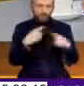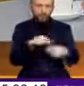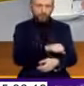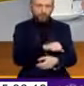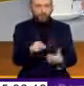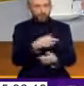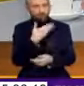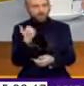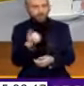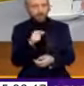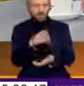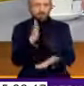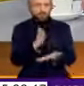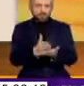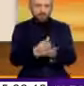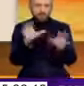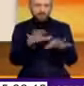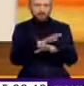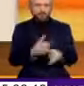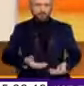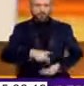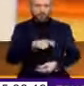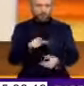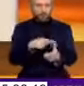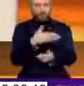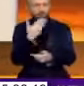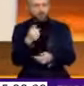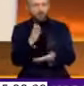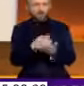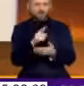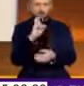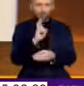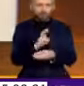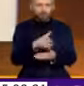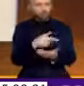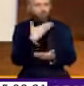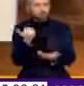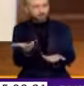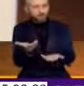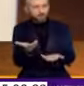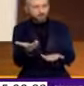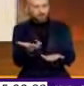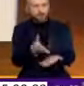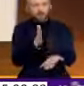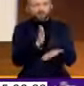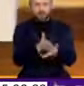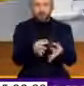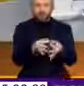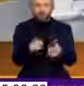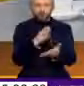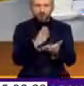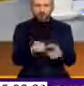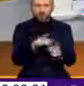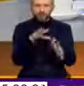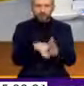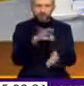чи немає, є там факт незаконного проживання людей чи немає, є там проституція чи немає. Чи є такий